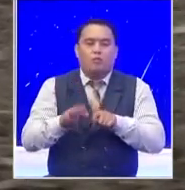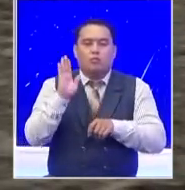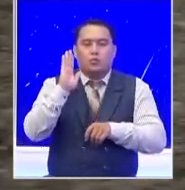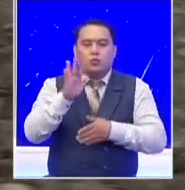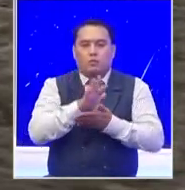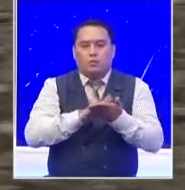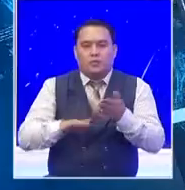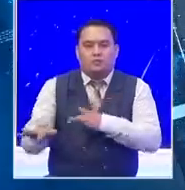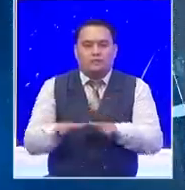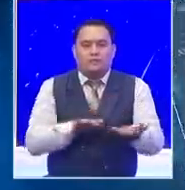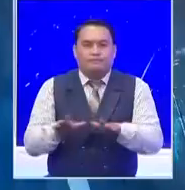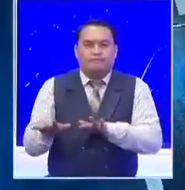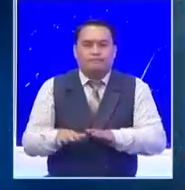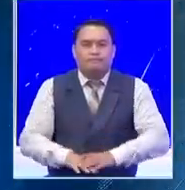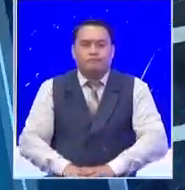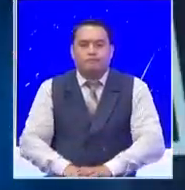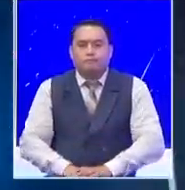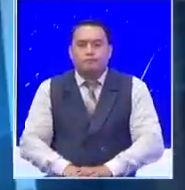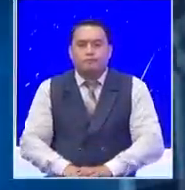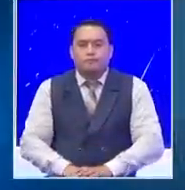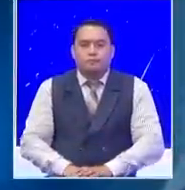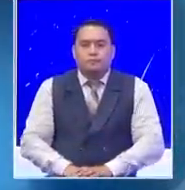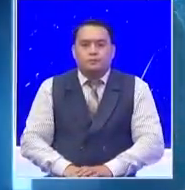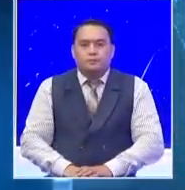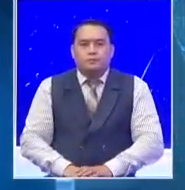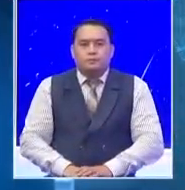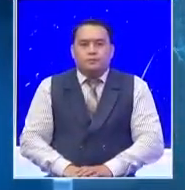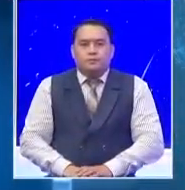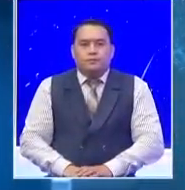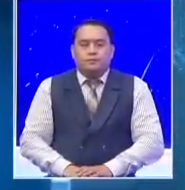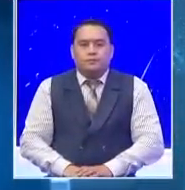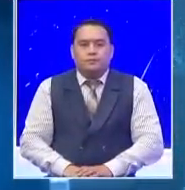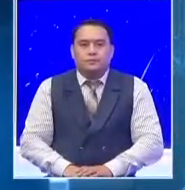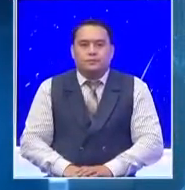проводиться до конца года. Айнур Мейрханова, Кайрат Кастурганов, телеканал ЖТСУ.